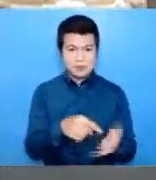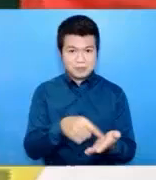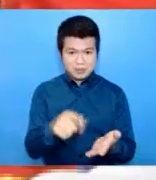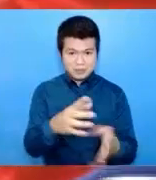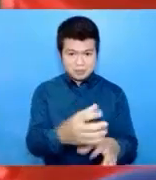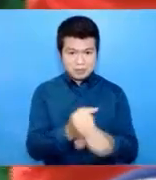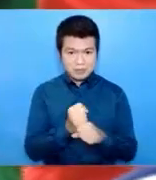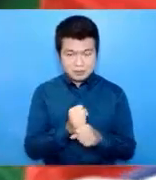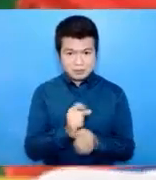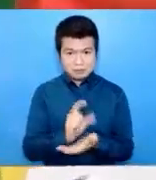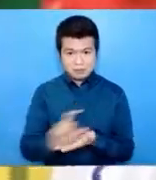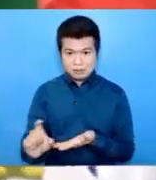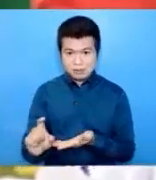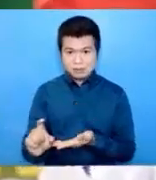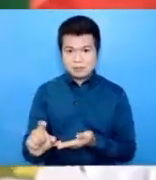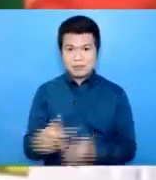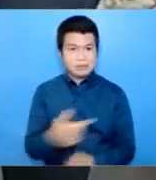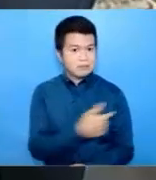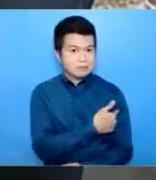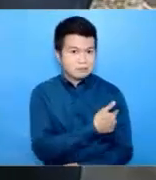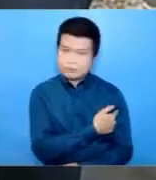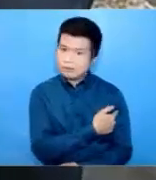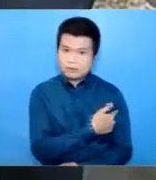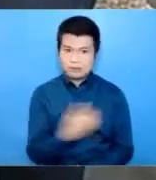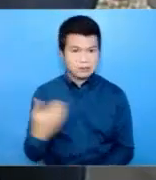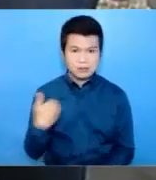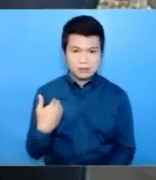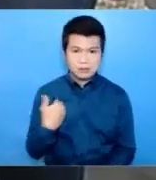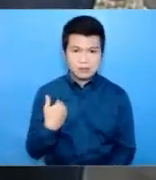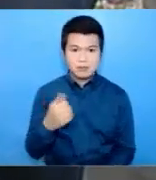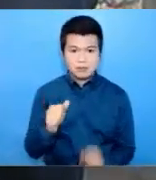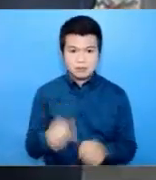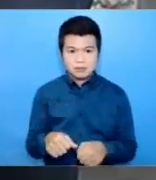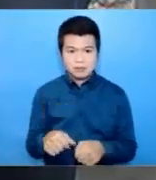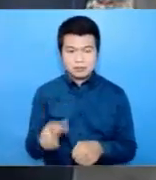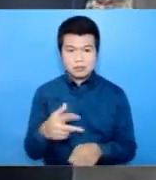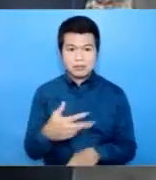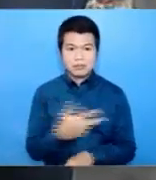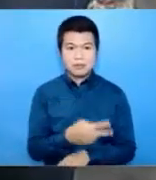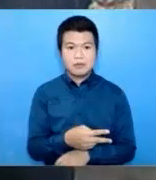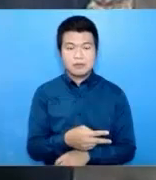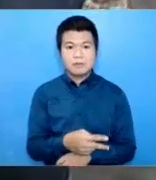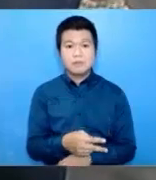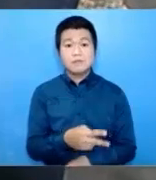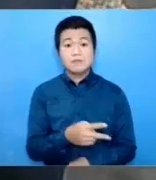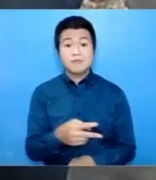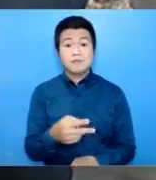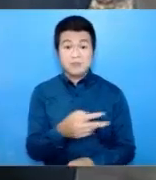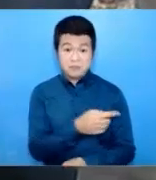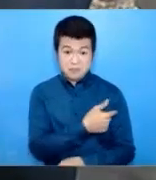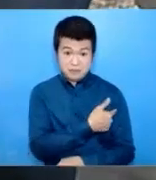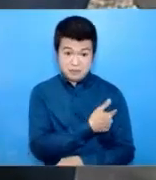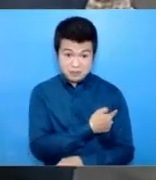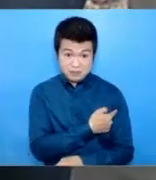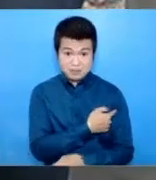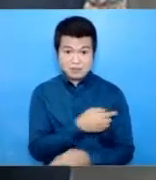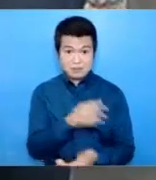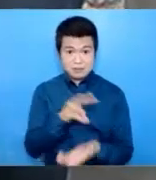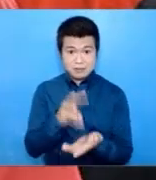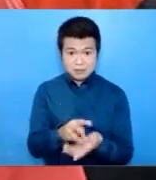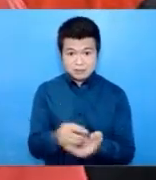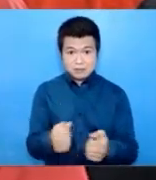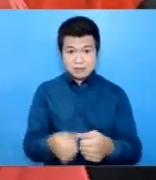babakunado, pwede na rin isabay ang magpapaturok. Naglagay rin kasi ang LGU ng vaccination site sa payout center.